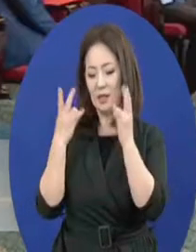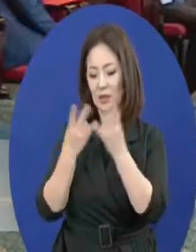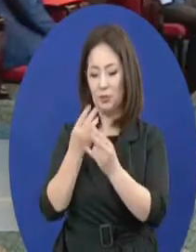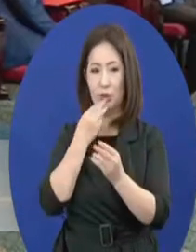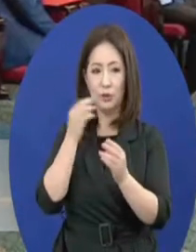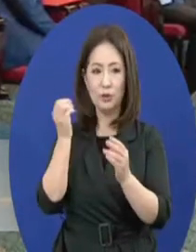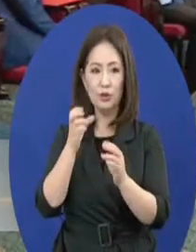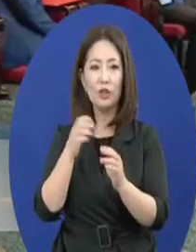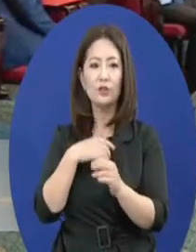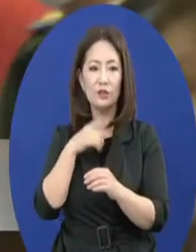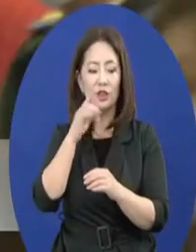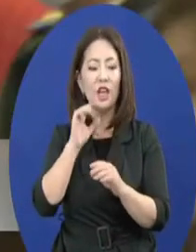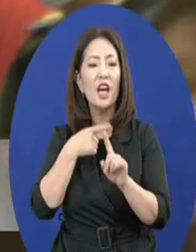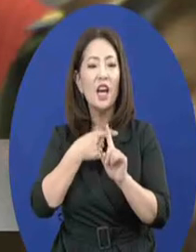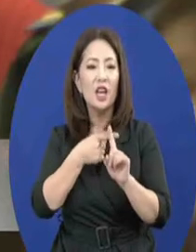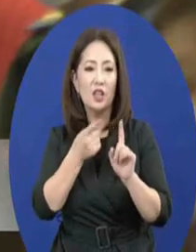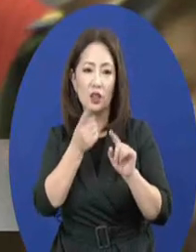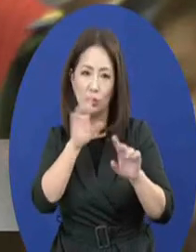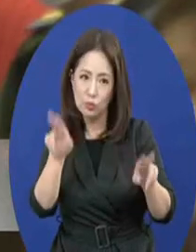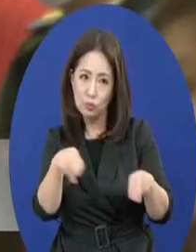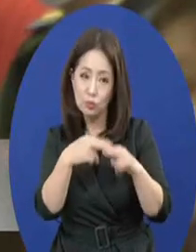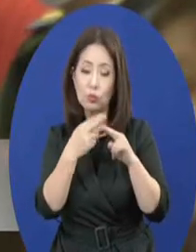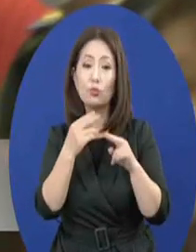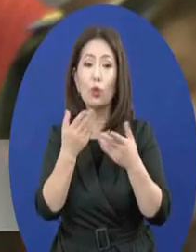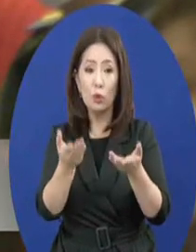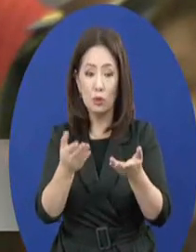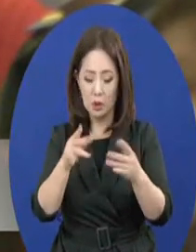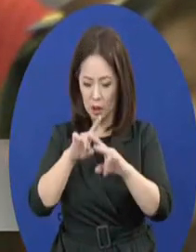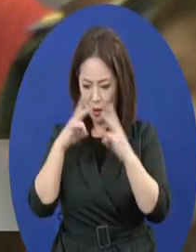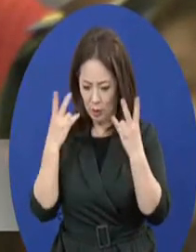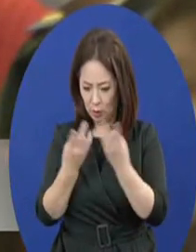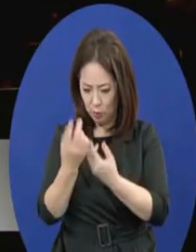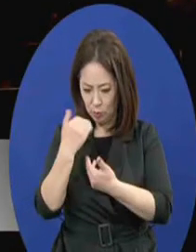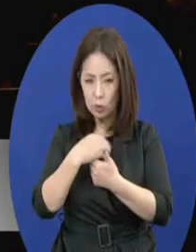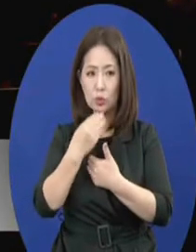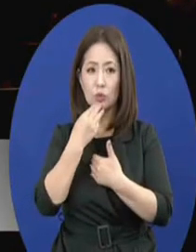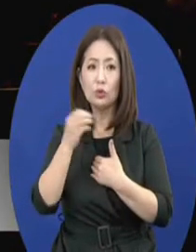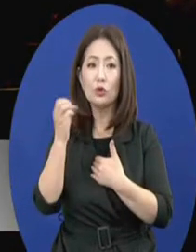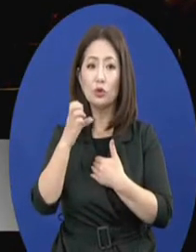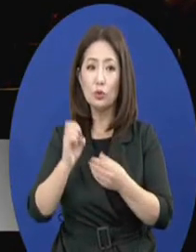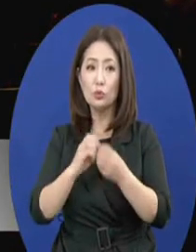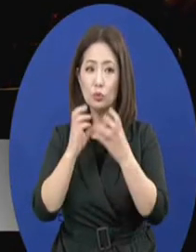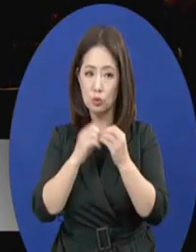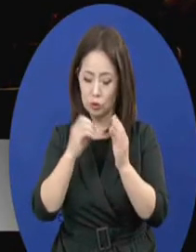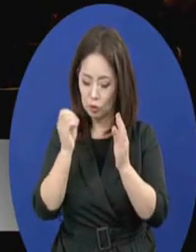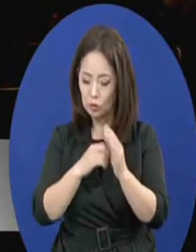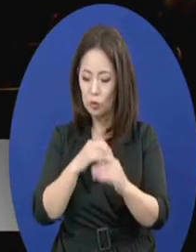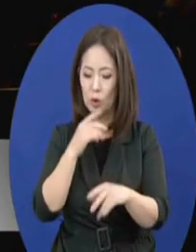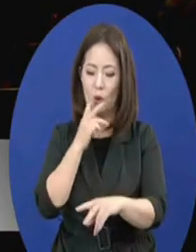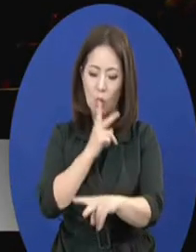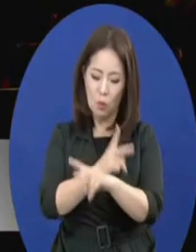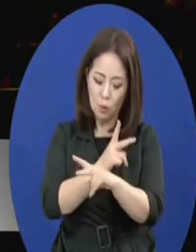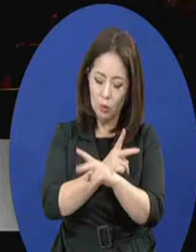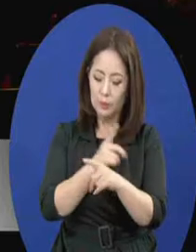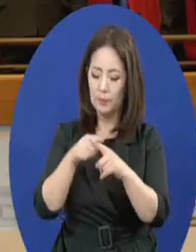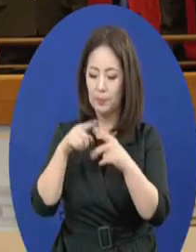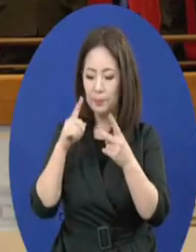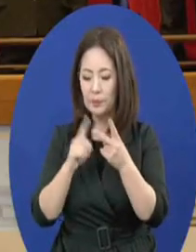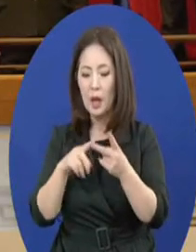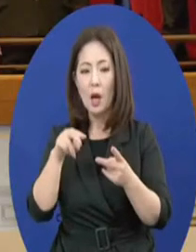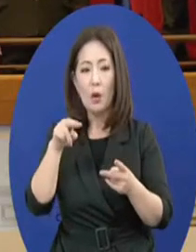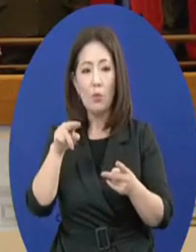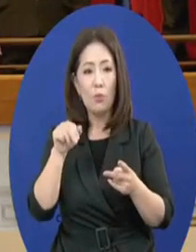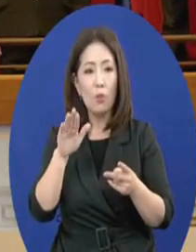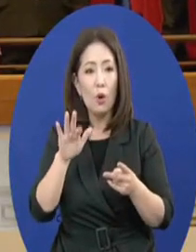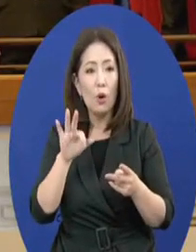хүсэмжлэлд ирэг дүн авна. Тиймээс нийгэмд шударга ёсыг тогтоох үүрэгтэй шүүгч прокурор хууль сахиулагчдын ёс зүйдээр тогтно.